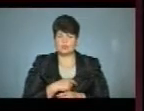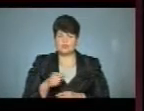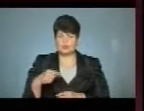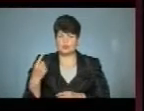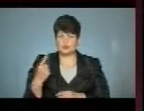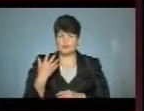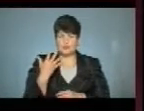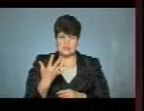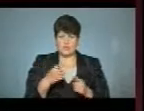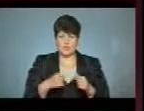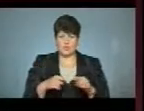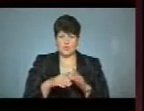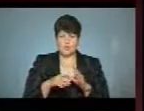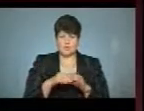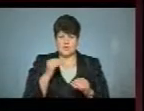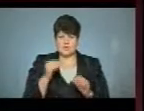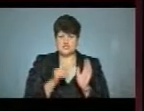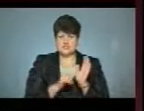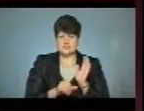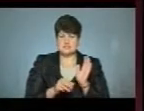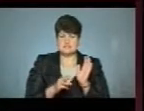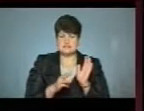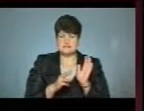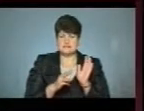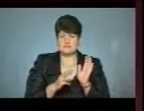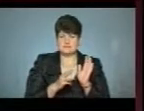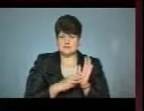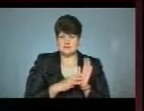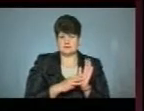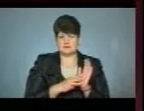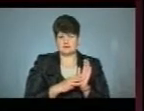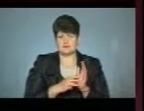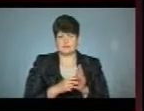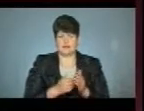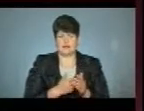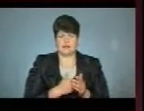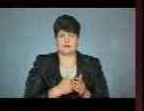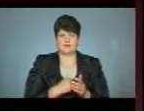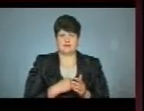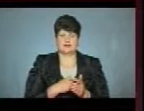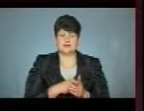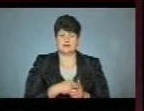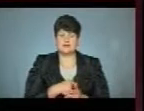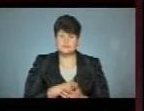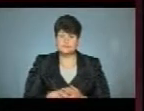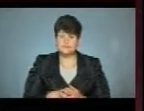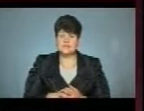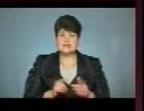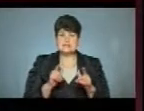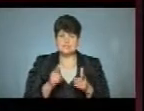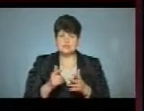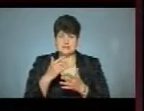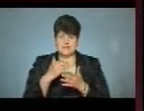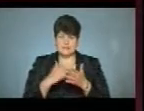Тернопільщині в 5 округах обирали із 68 мажоритарників, повідомила голова Центру виборчкому Тетяна Сліпачук. Згідно із